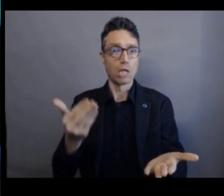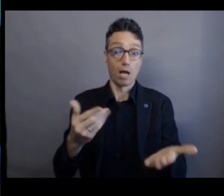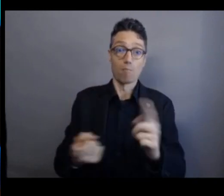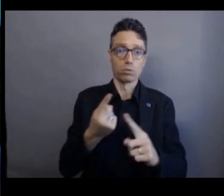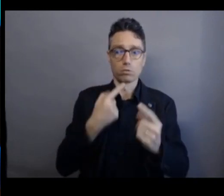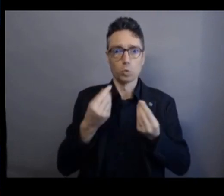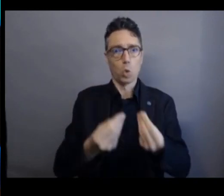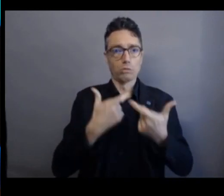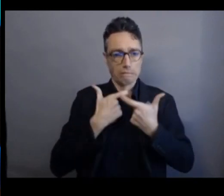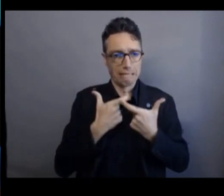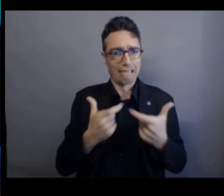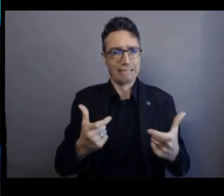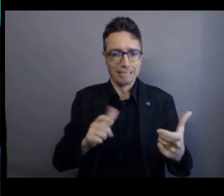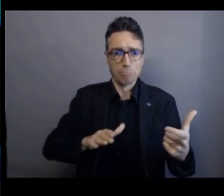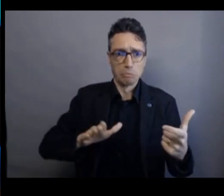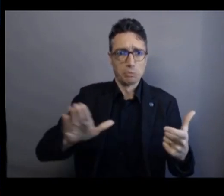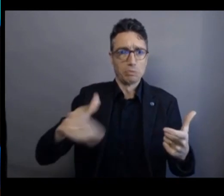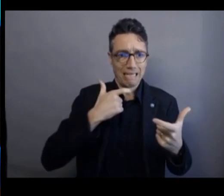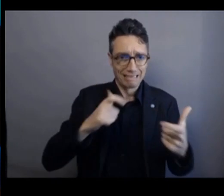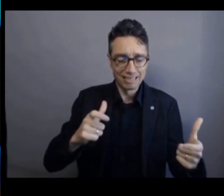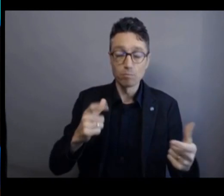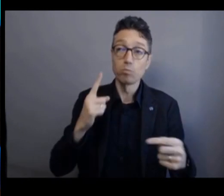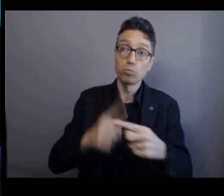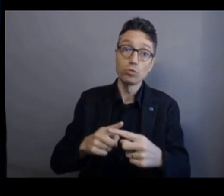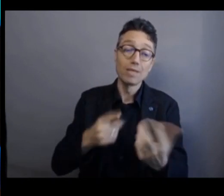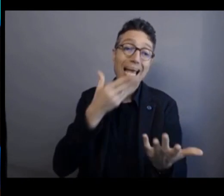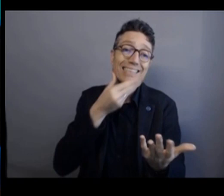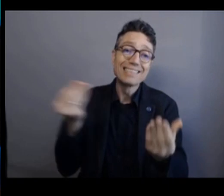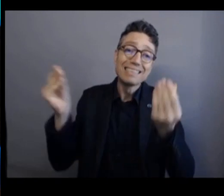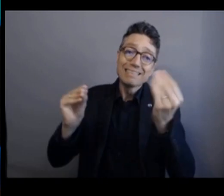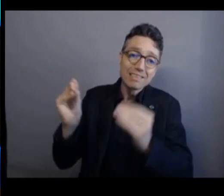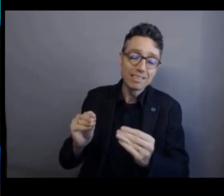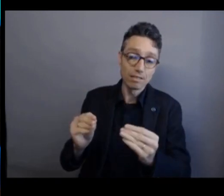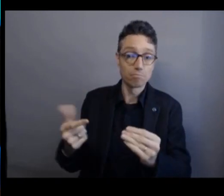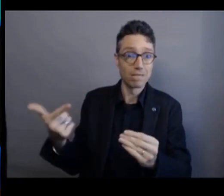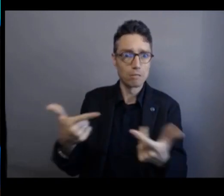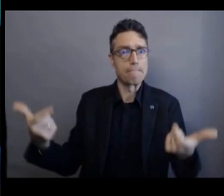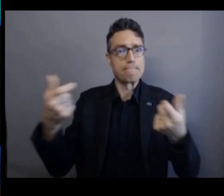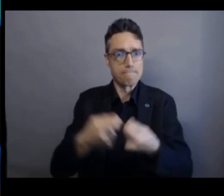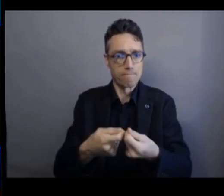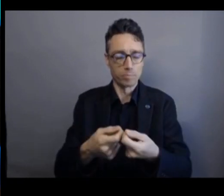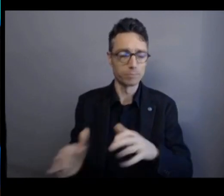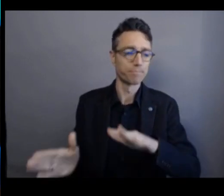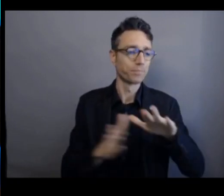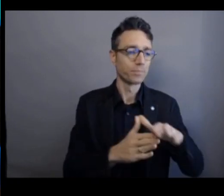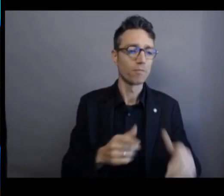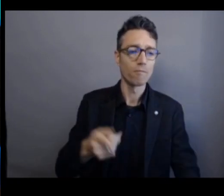et accessibilité. Alors, Christian, vous, votre dada, c'est la formation. Vous êtes intarissable sur la